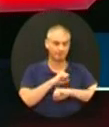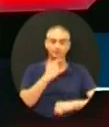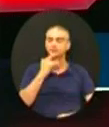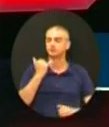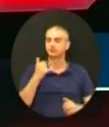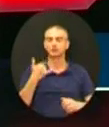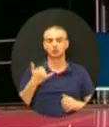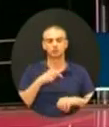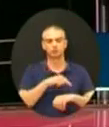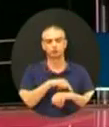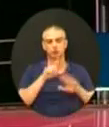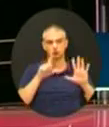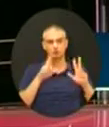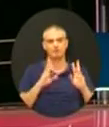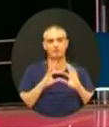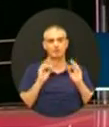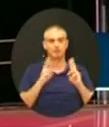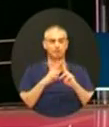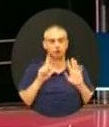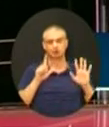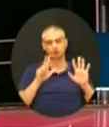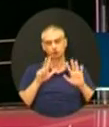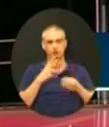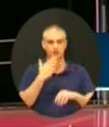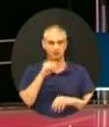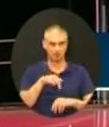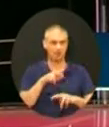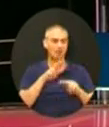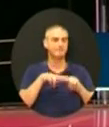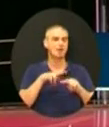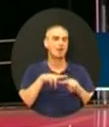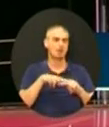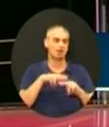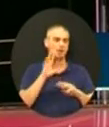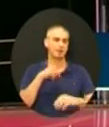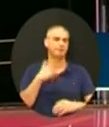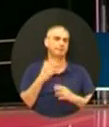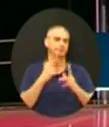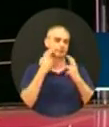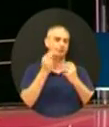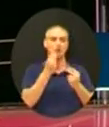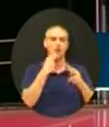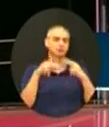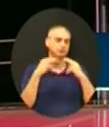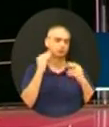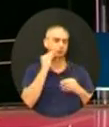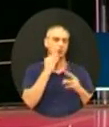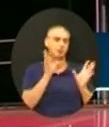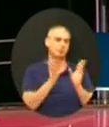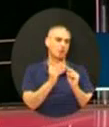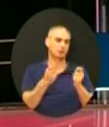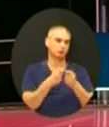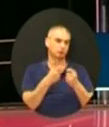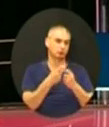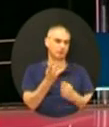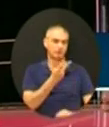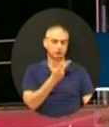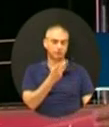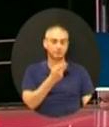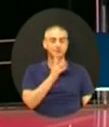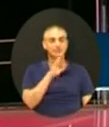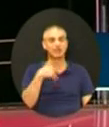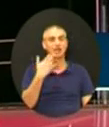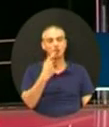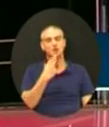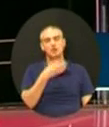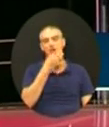הערב ב-7 מתחילה הפגישה, 7 שעון ישראל, ולאחר הפגישה גם צפויה ארוחת צהריים משותפת של השניים, ממה שאני יודעת אמורות